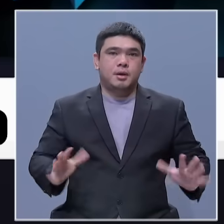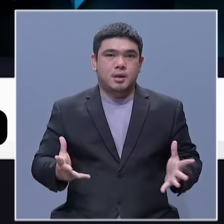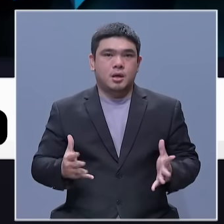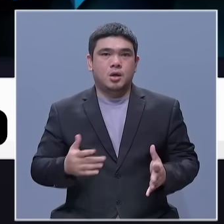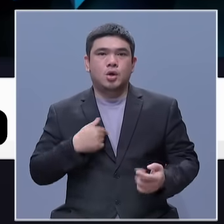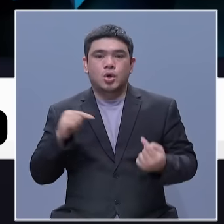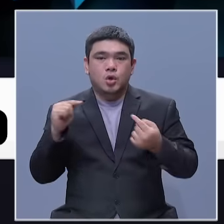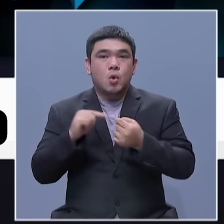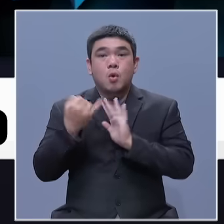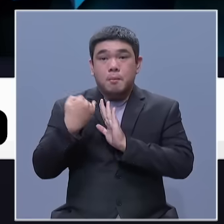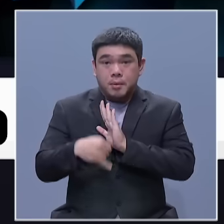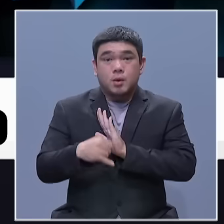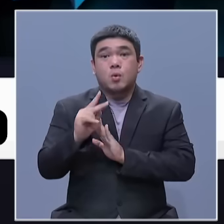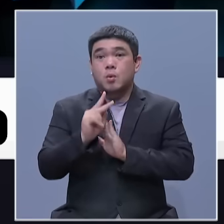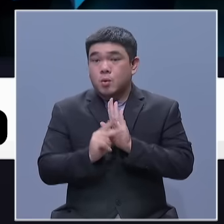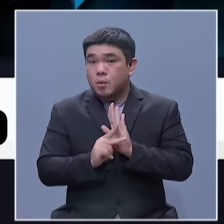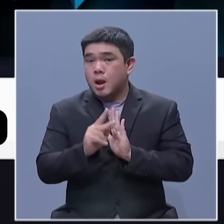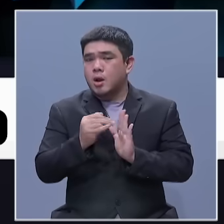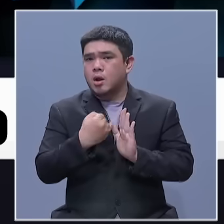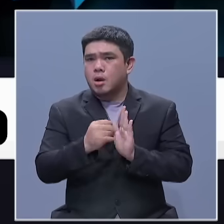คุกคามทางเพศนะ